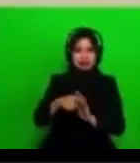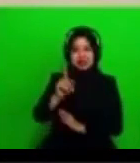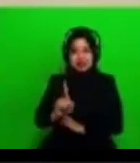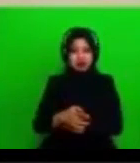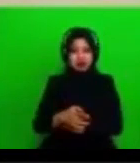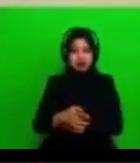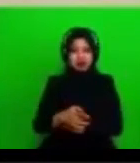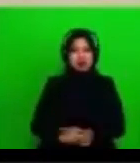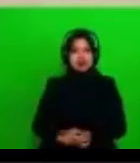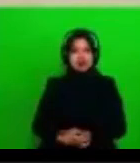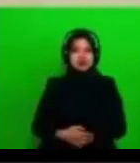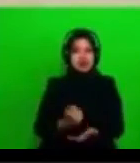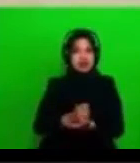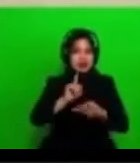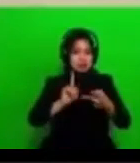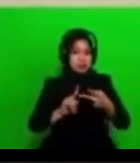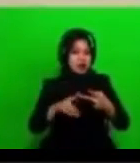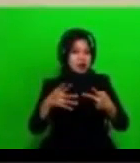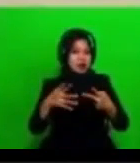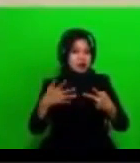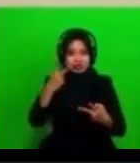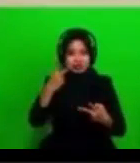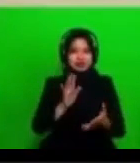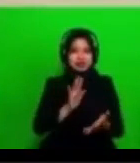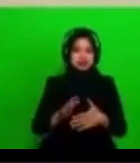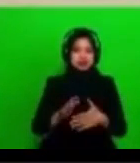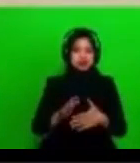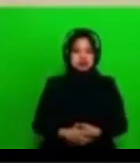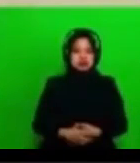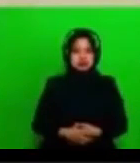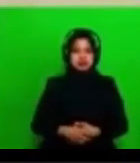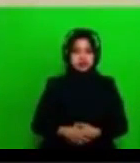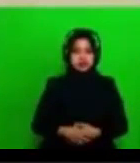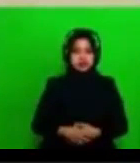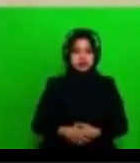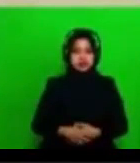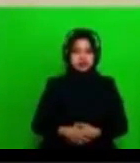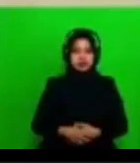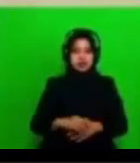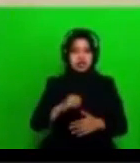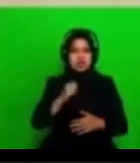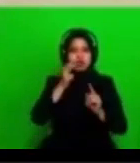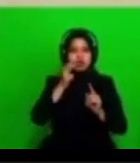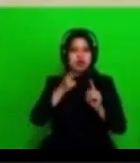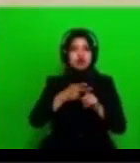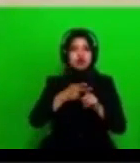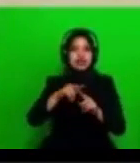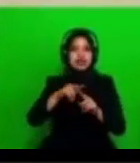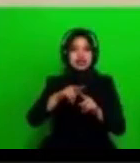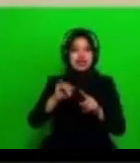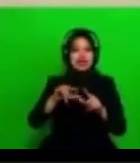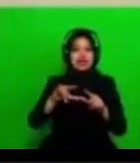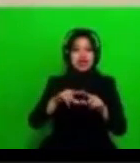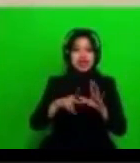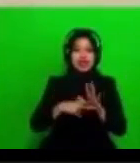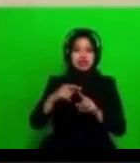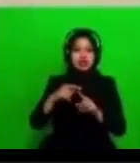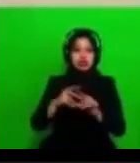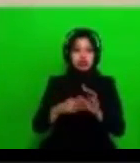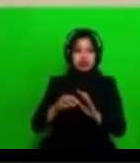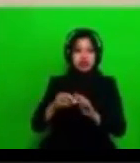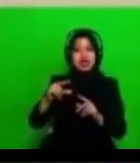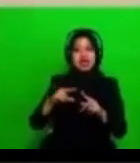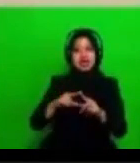Pertama. Wah, ada 5 nih. Pantun kedua. Waduh, langsung kita lihat. Pantun kedua ada dari Bu Fitriani Tumirah.